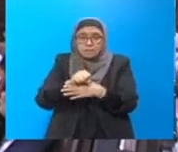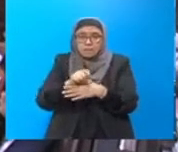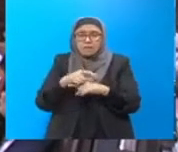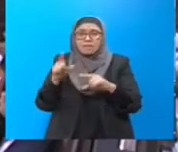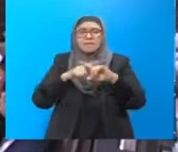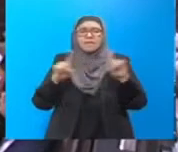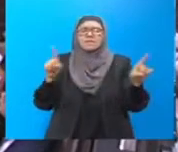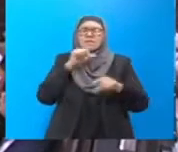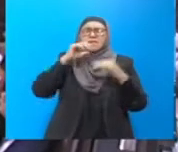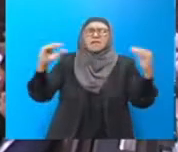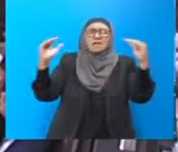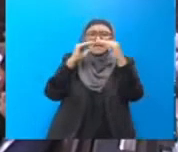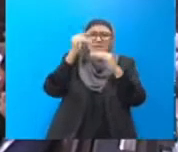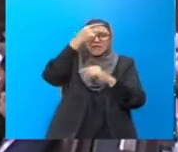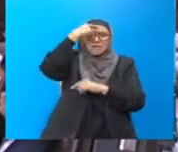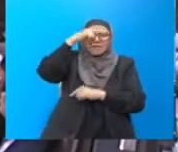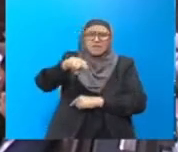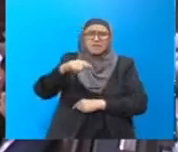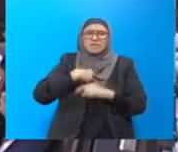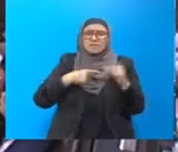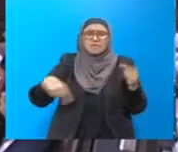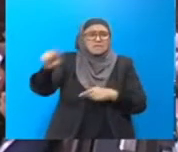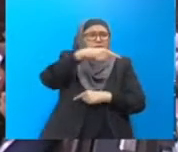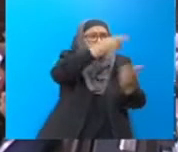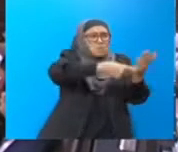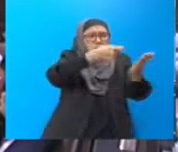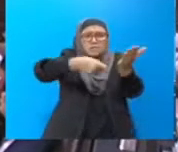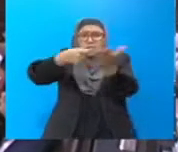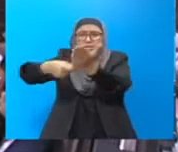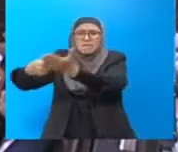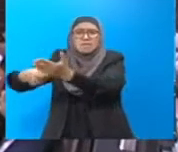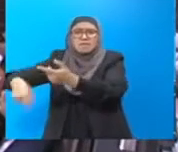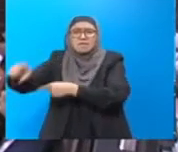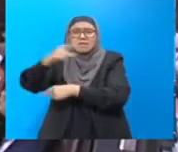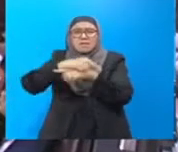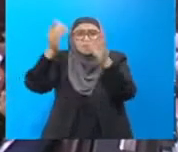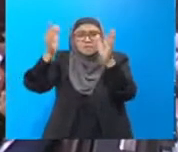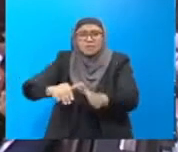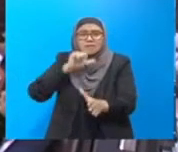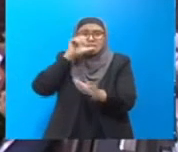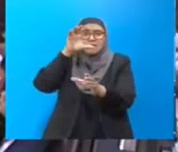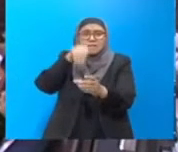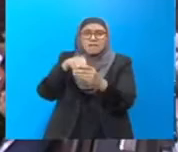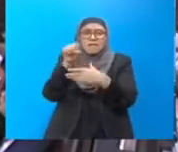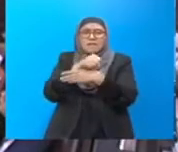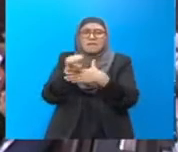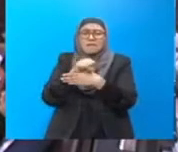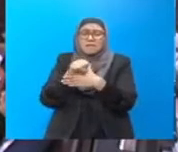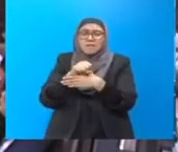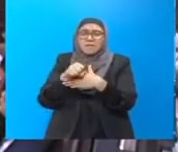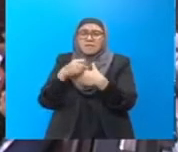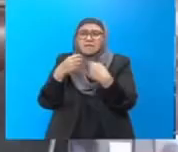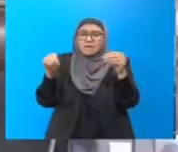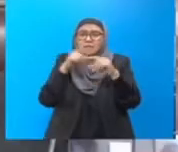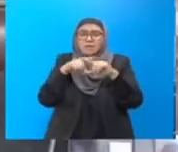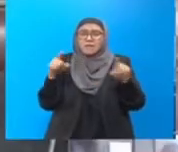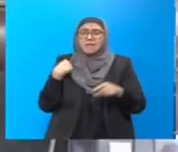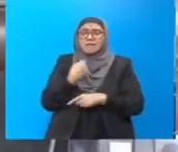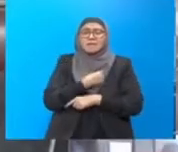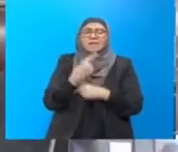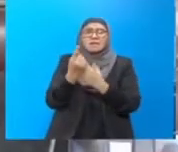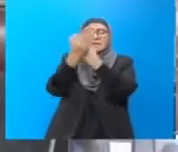bagi mereka-mereka yang lain seperti merasa Ayo dan sebagainya intake yang kurang gemar bermain Stop make tetapi kita membebaskan flip